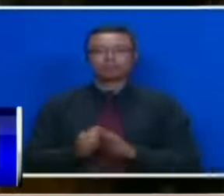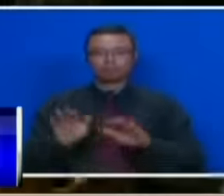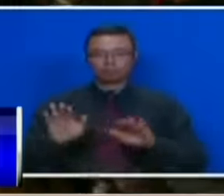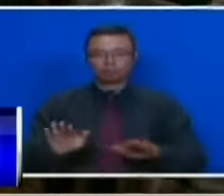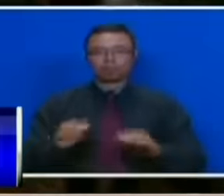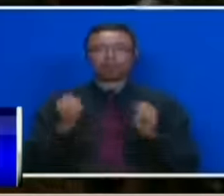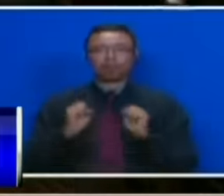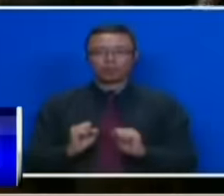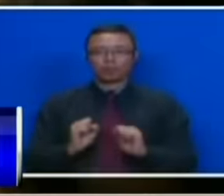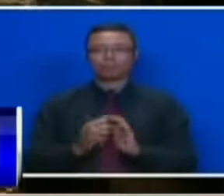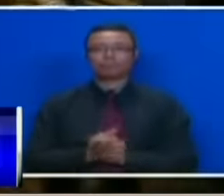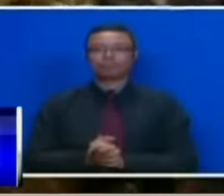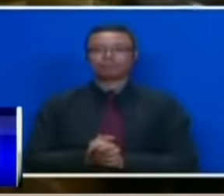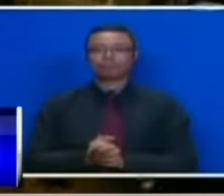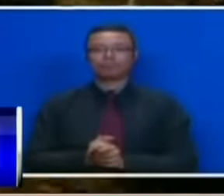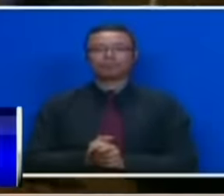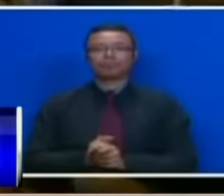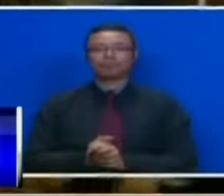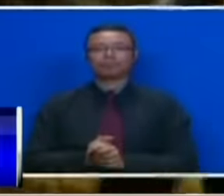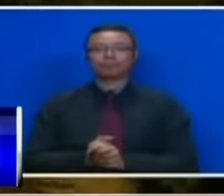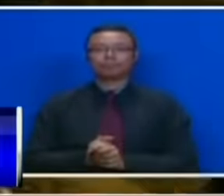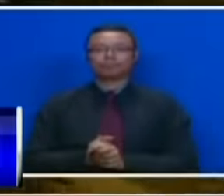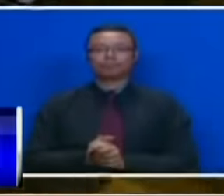duduk. Silakan duduk.